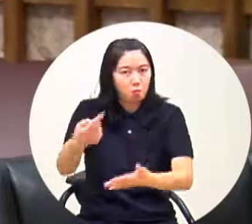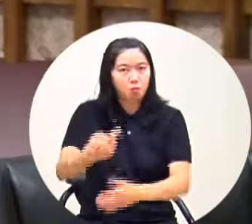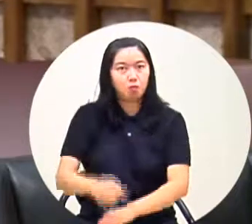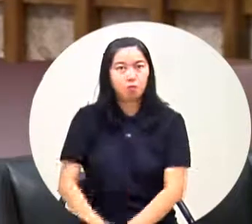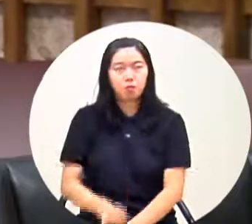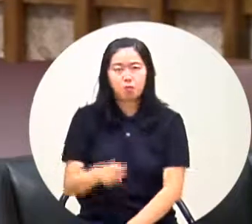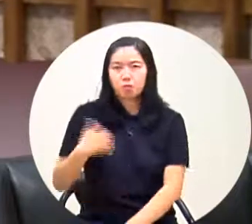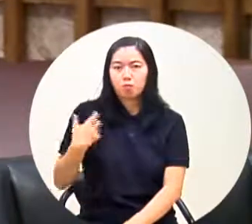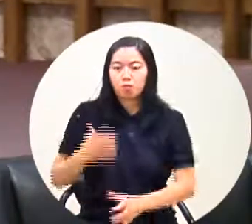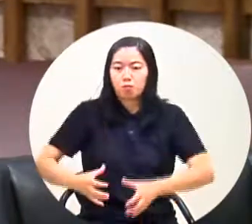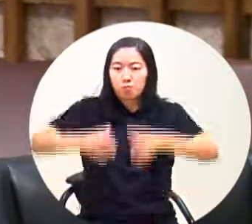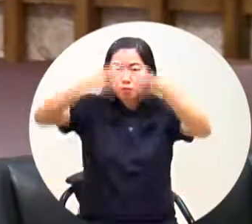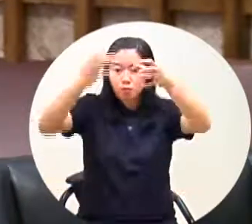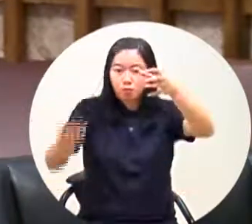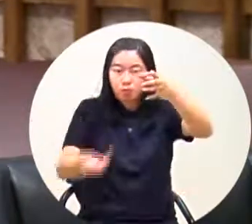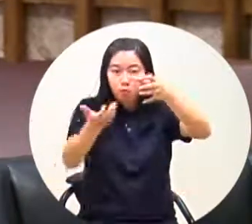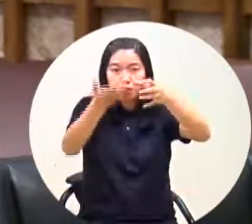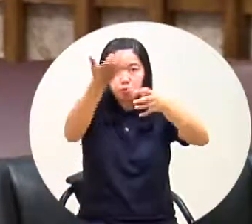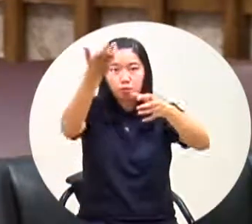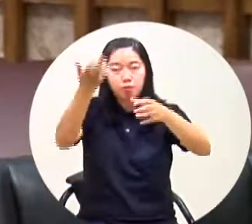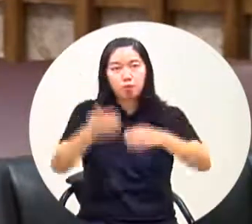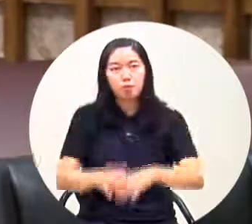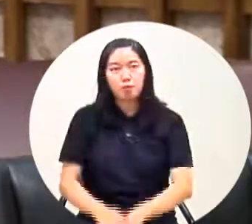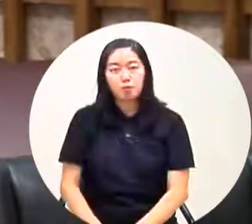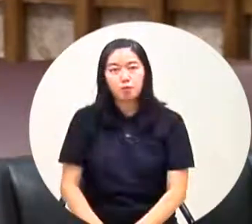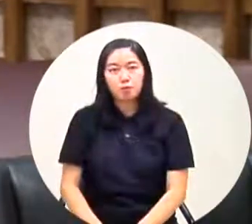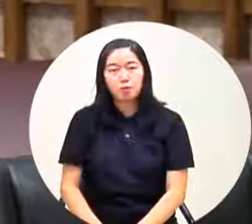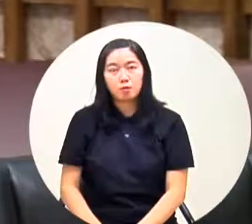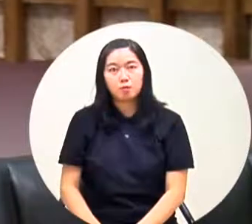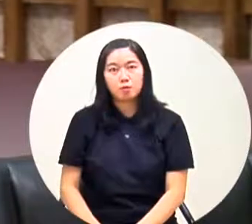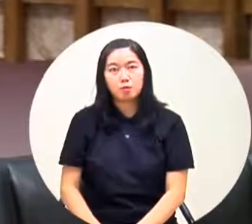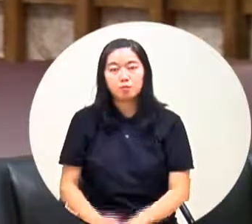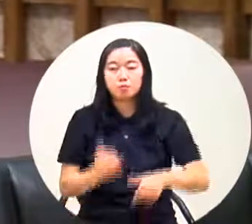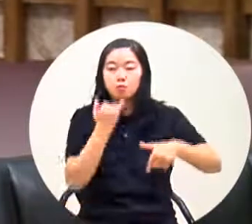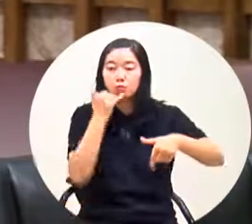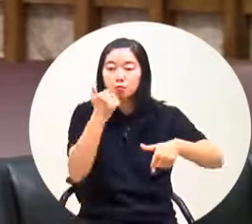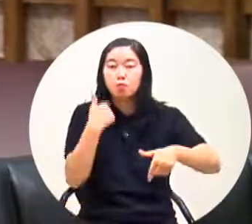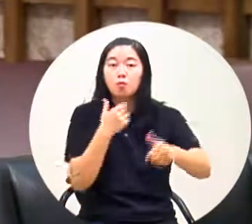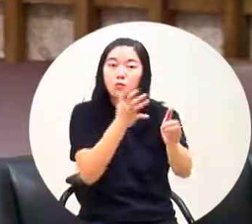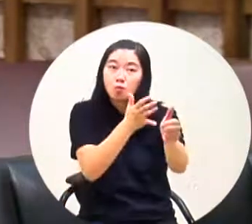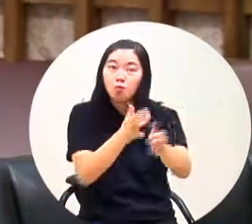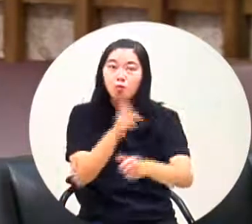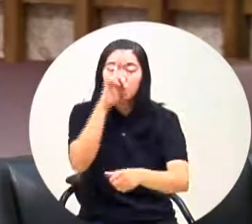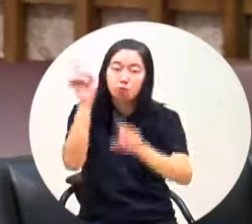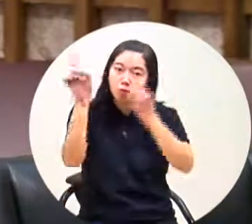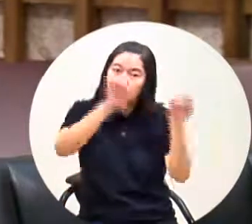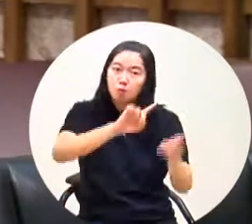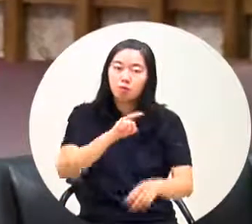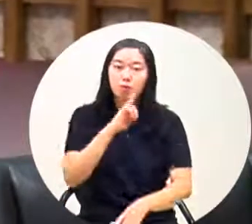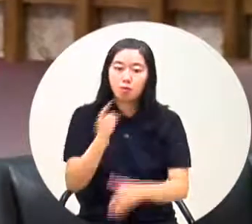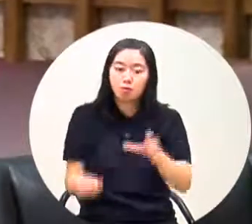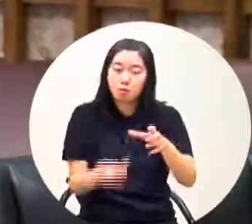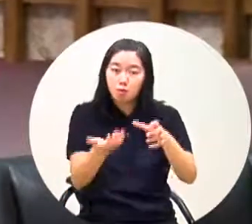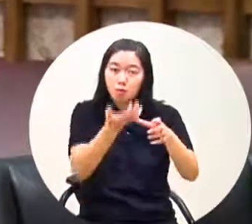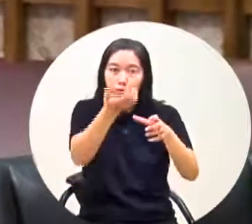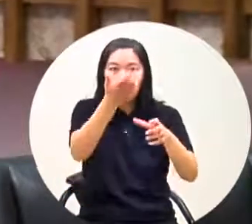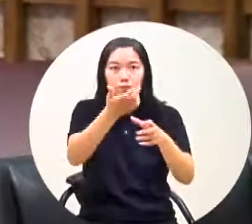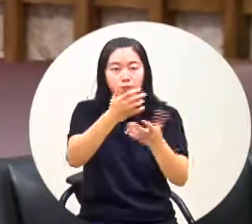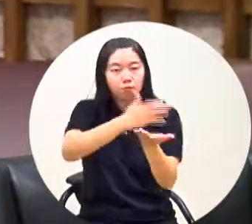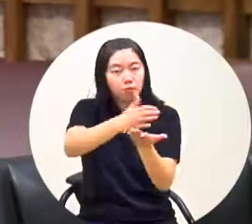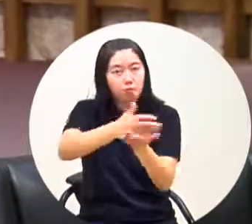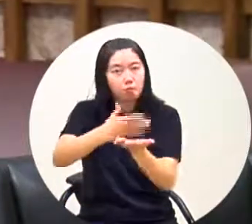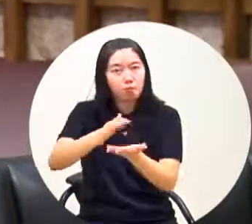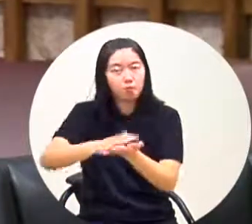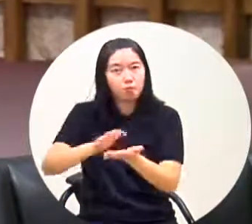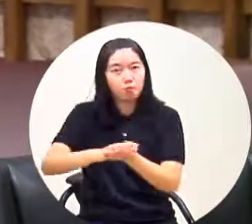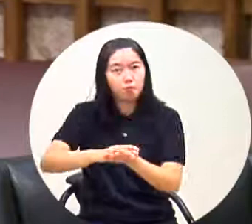吼，他拄啊我会只是想讲敢那何前锋何演有问你，你讲一日安当消会当啊消化差不多